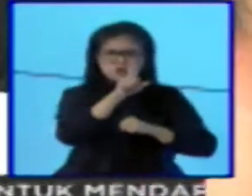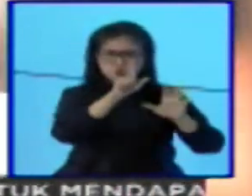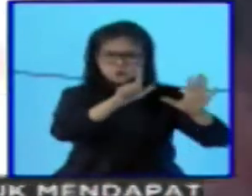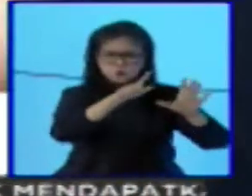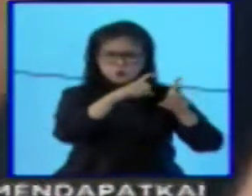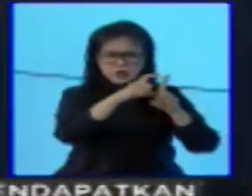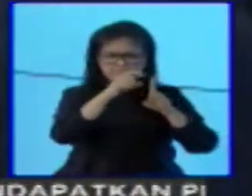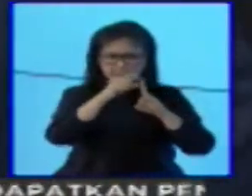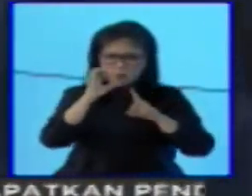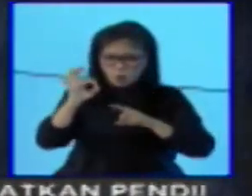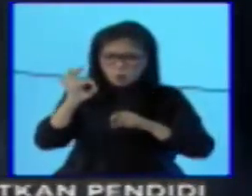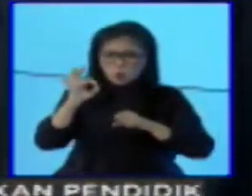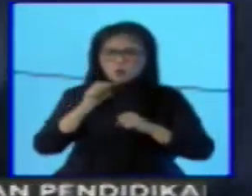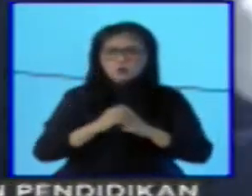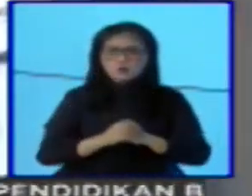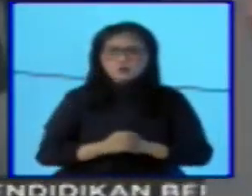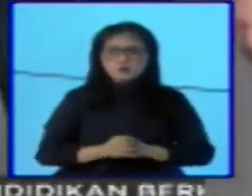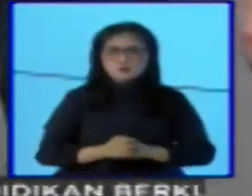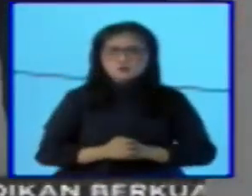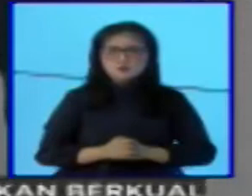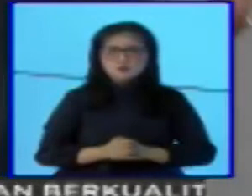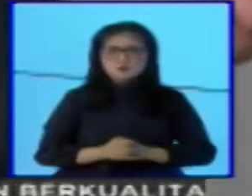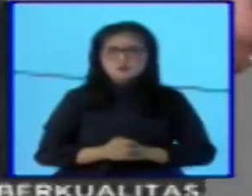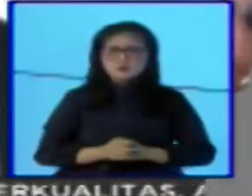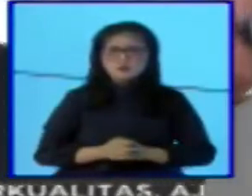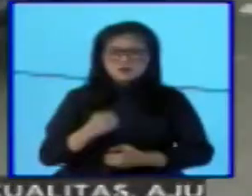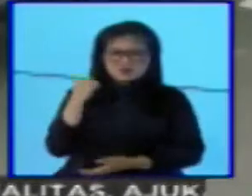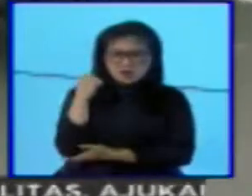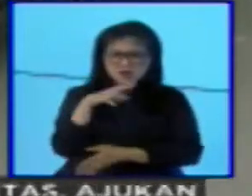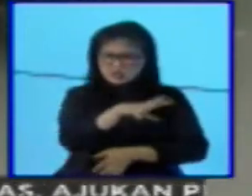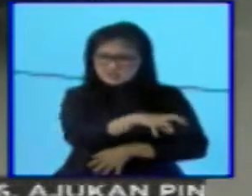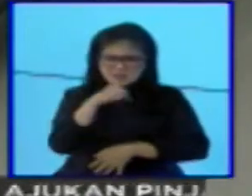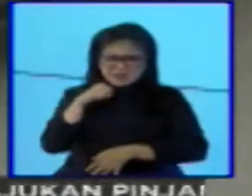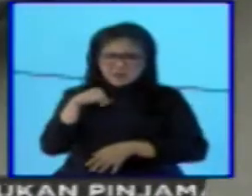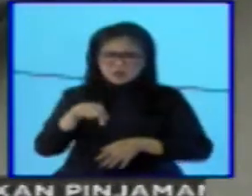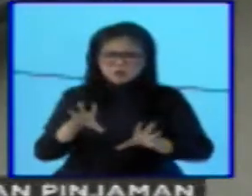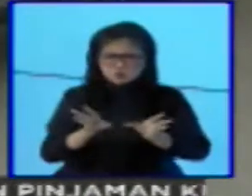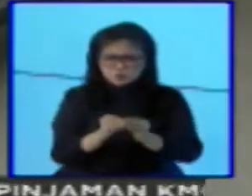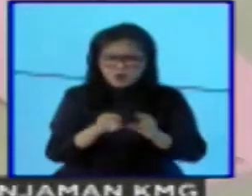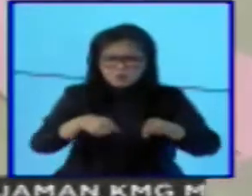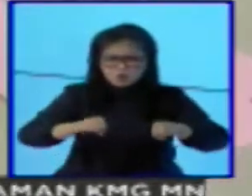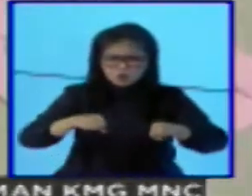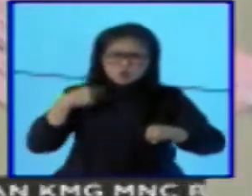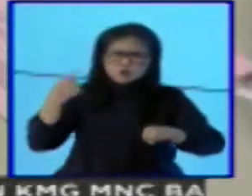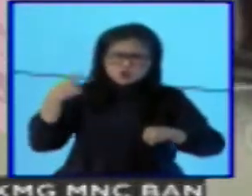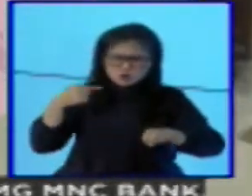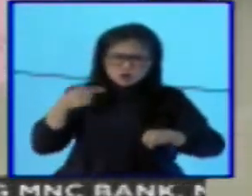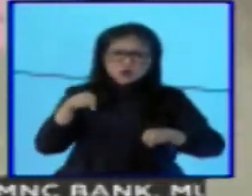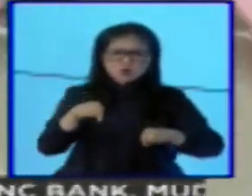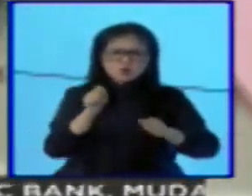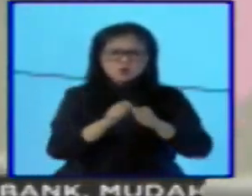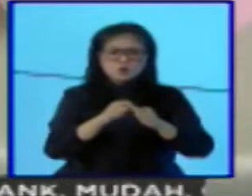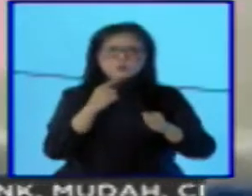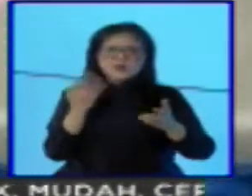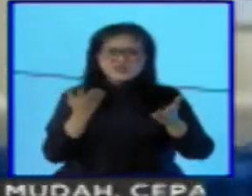pengejaran. Dari tangan para pelaku, polisi menyita barang bukti sejumlah motor yang mereka gunakan serta berbagai jenis senjata